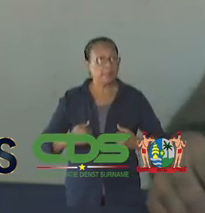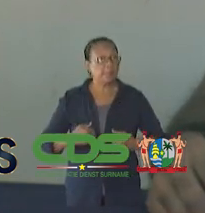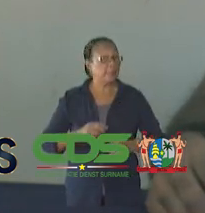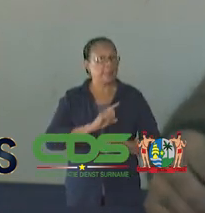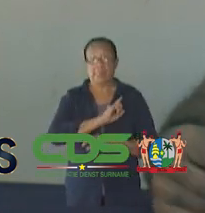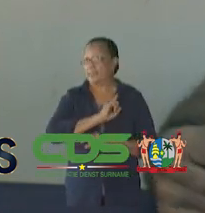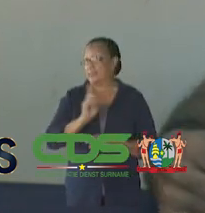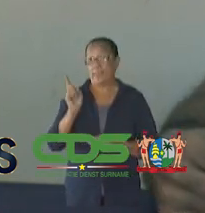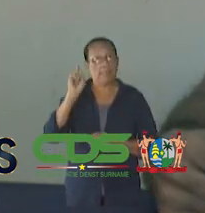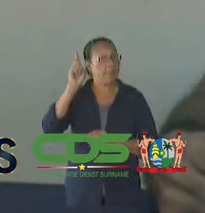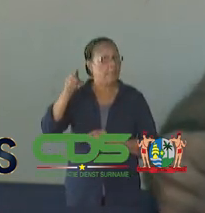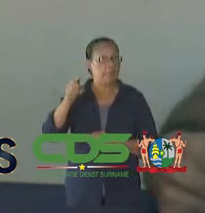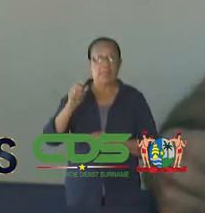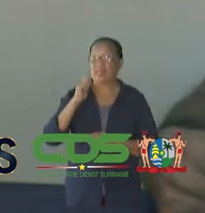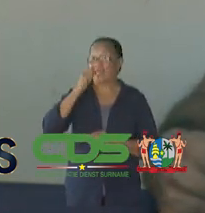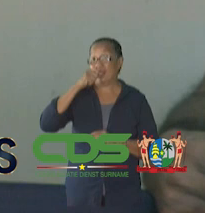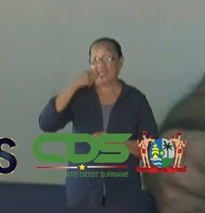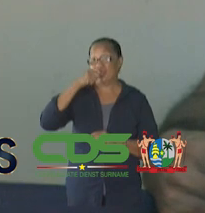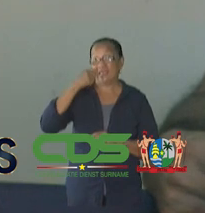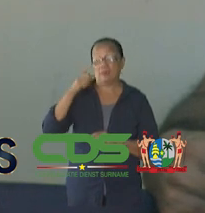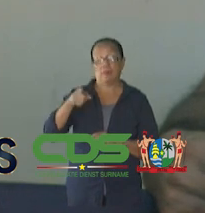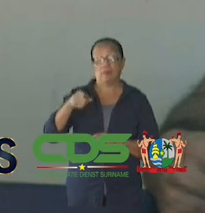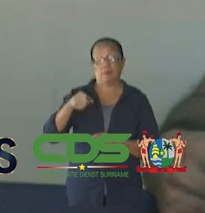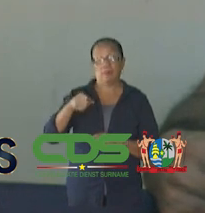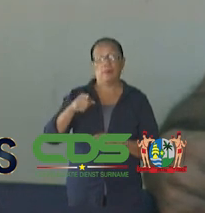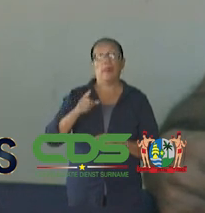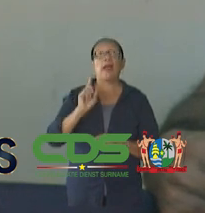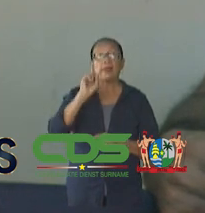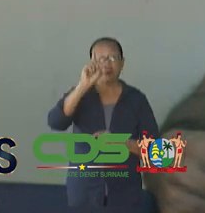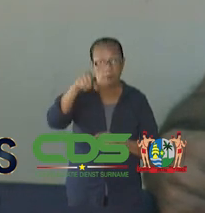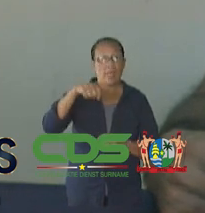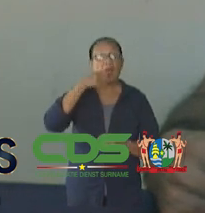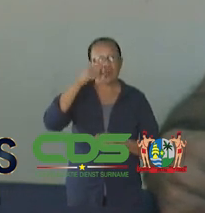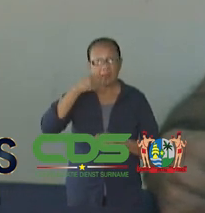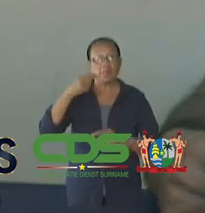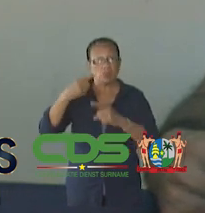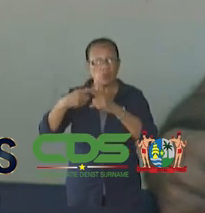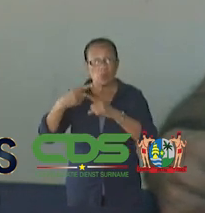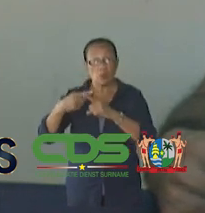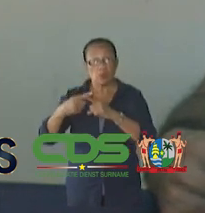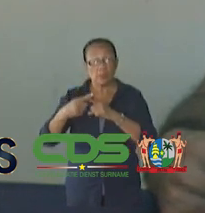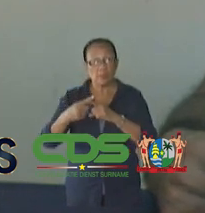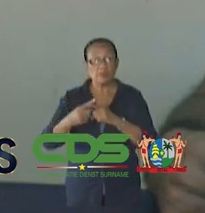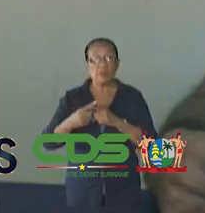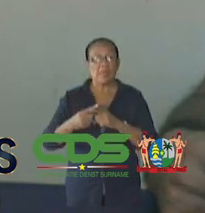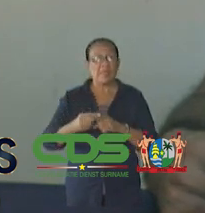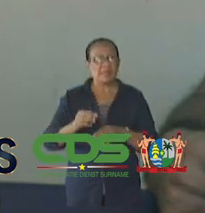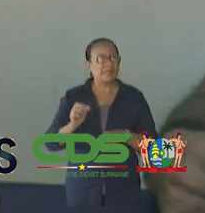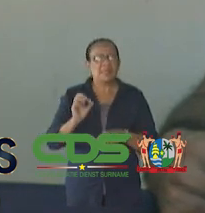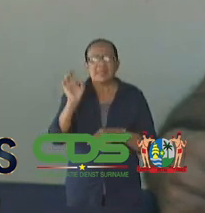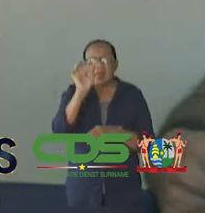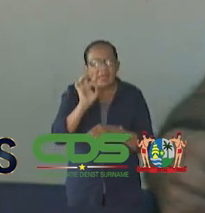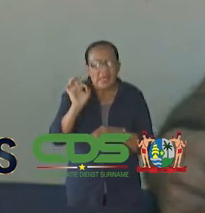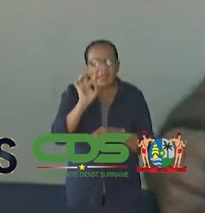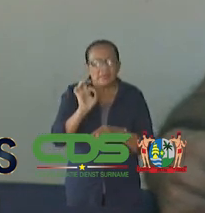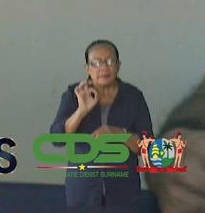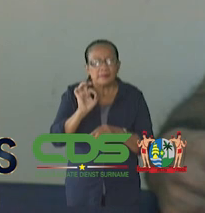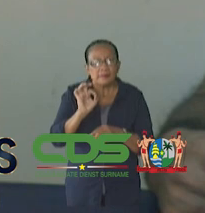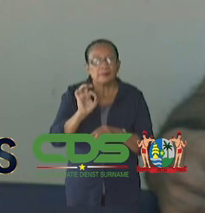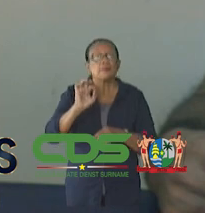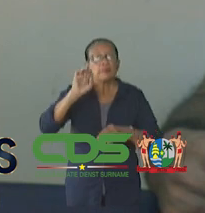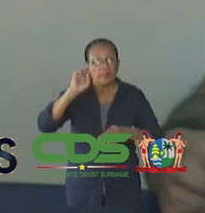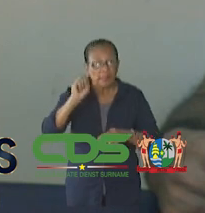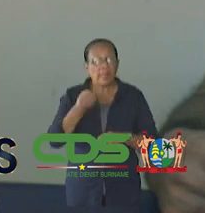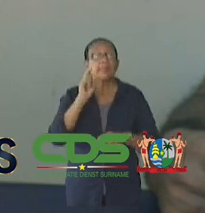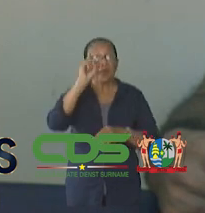testen. Dus ben je gaan testen, positief getest, als je milde klachten hebt, kan je toch nog